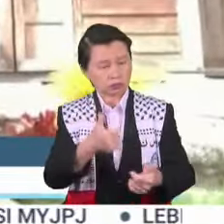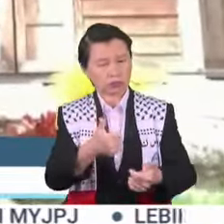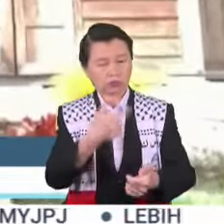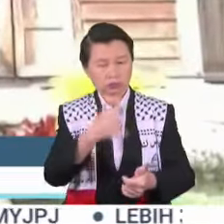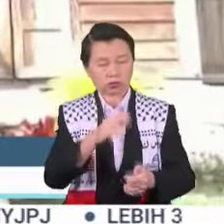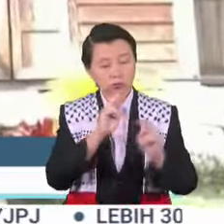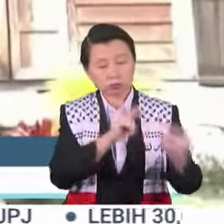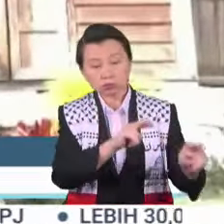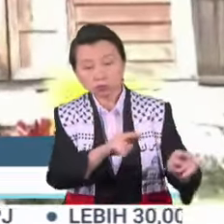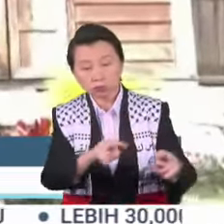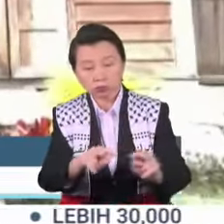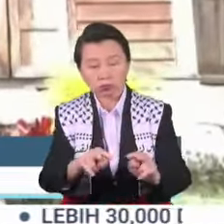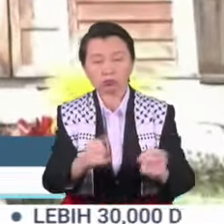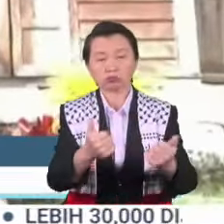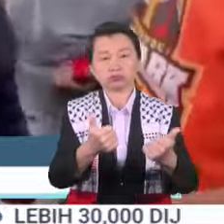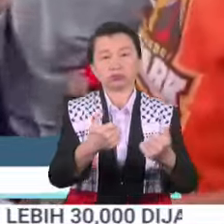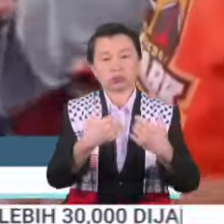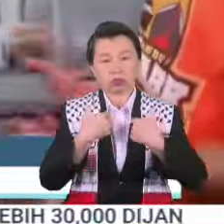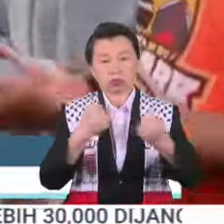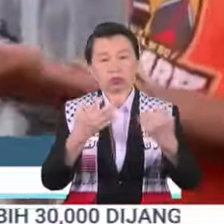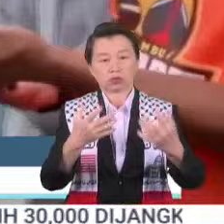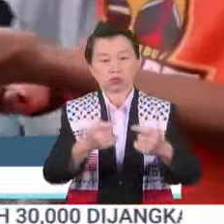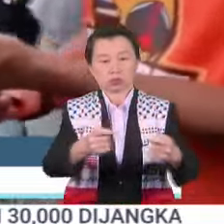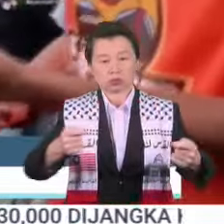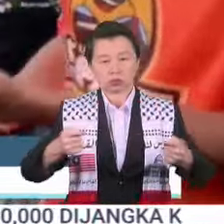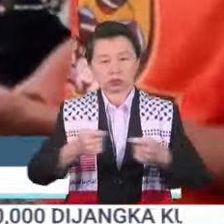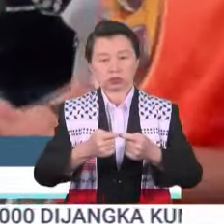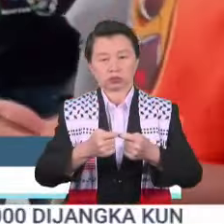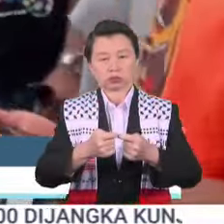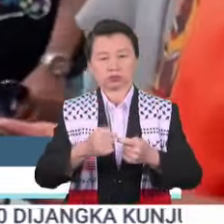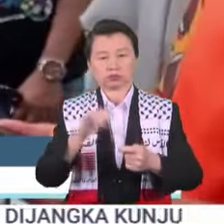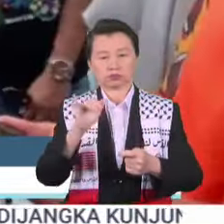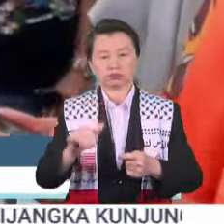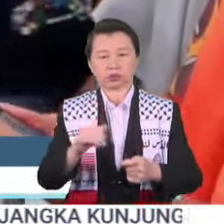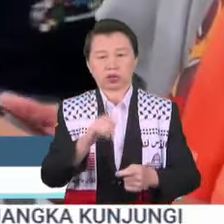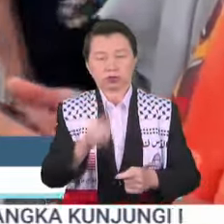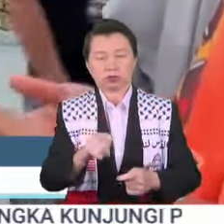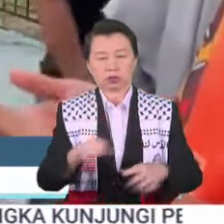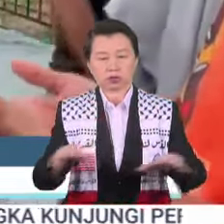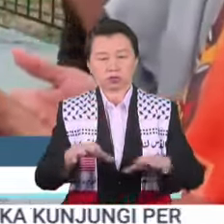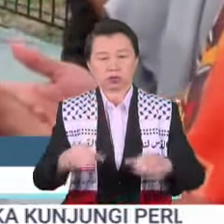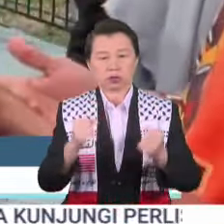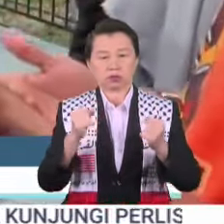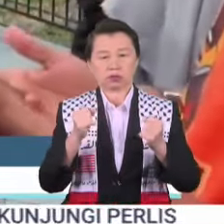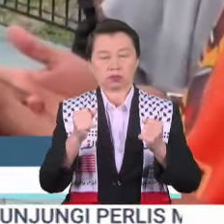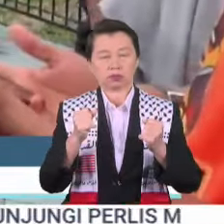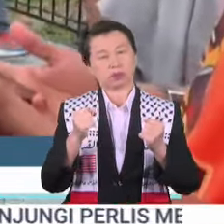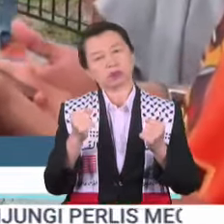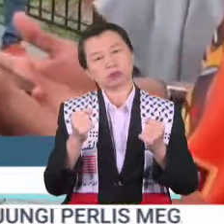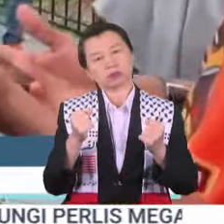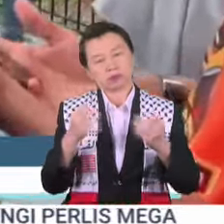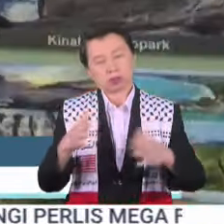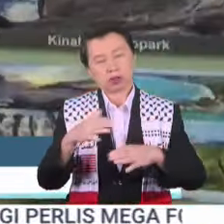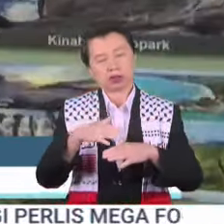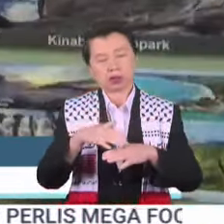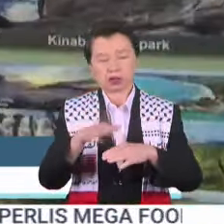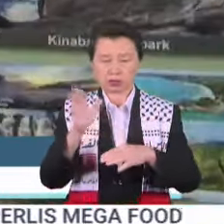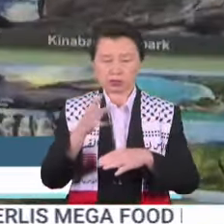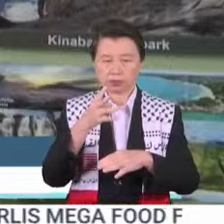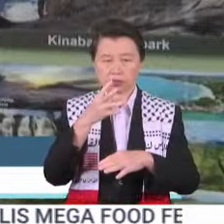banyak fasiliti ataupun tempat yang mereka buat ni banyak lebih